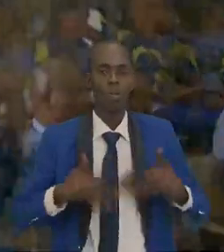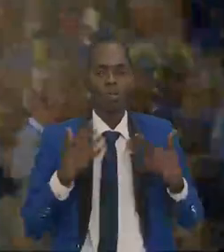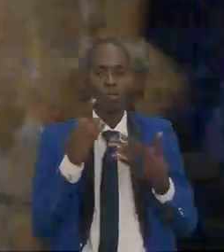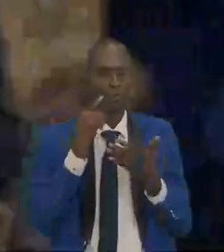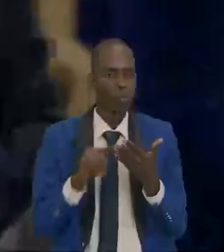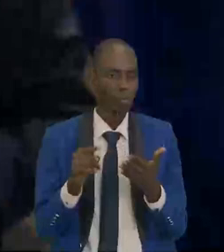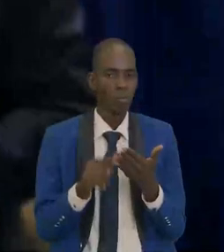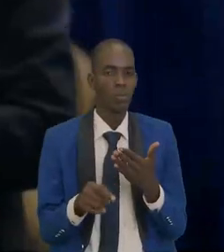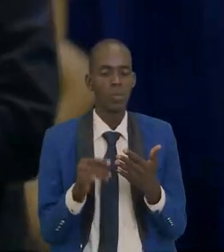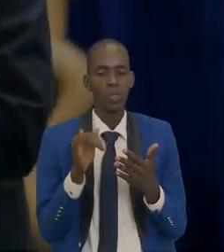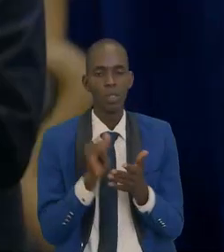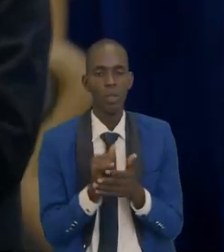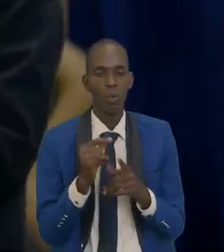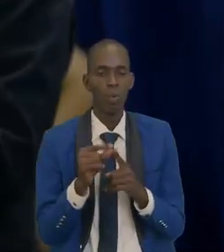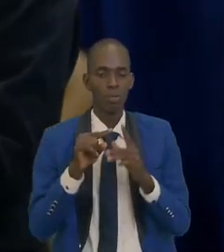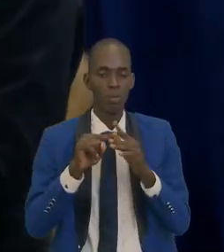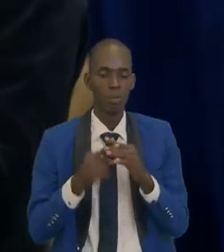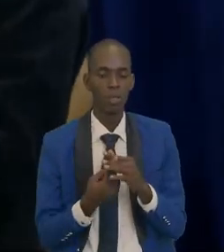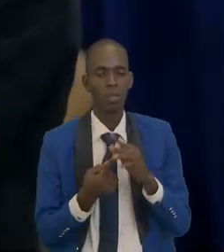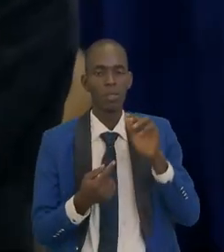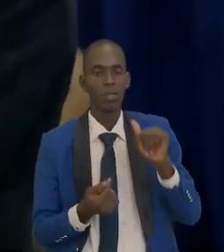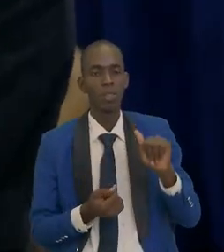Notez mes mots. Activer.